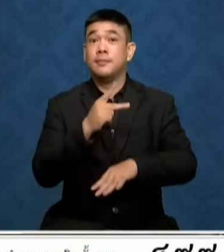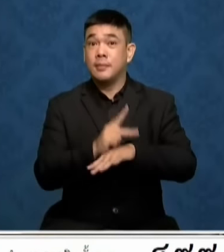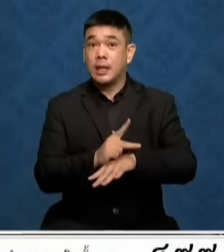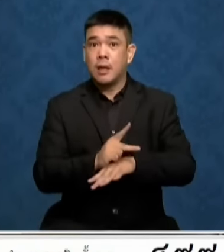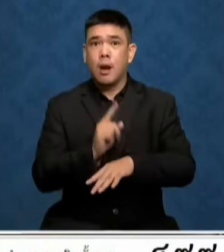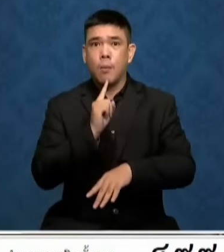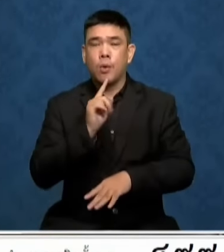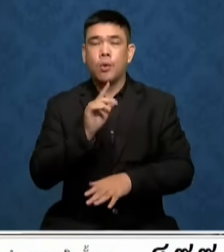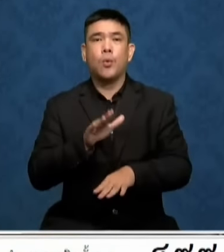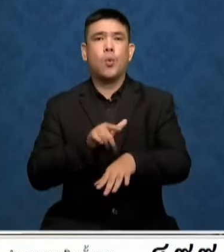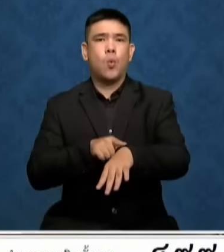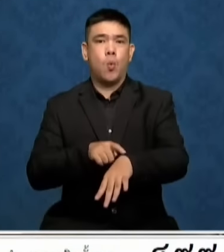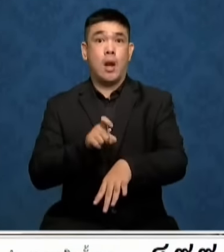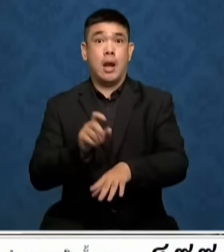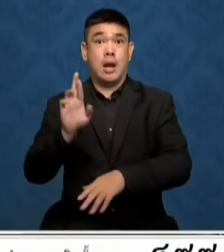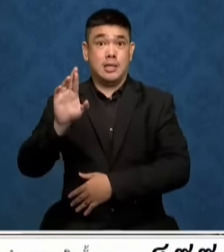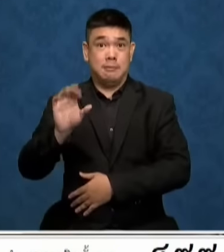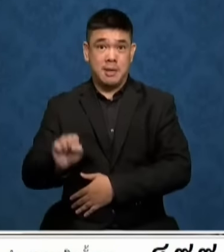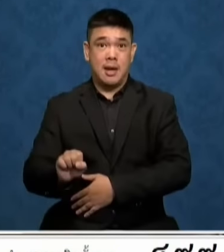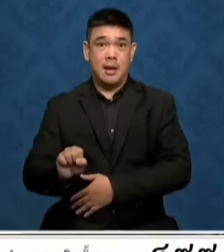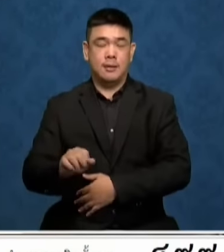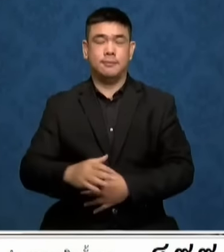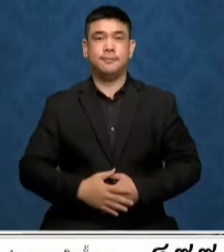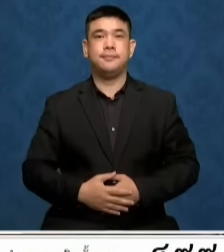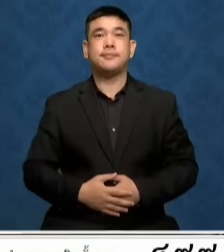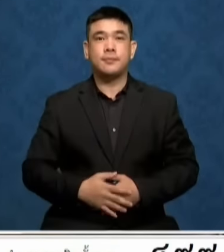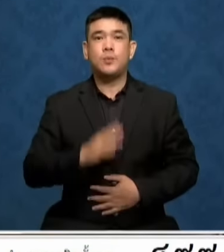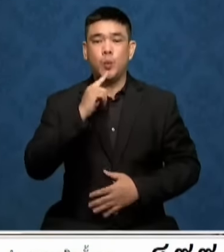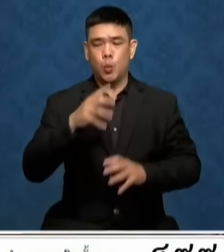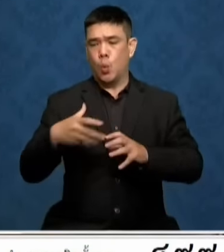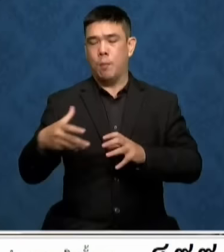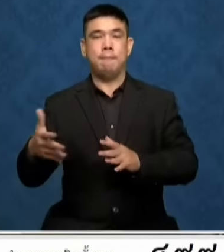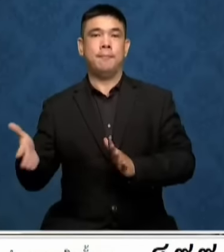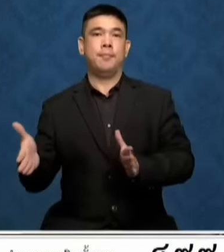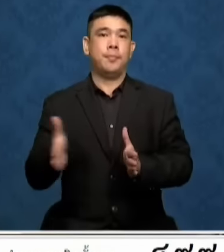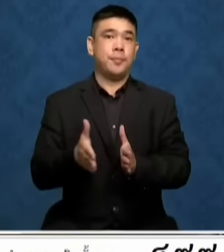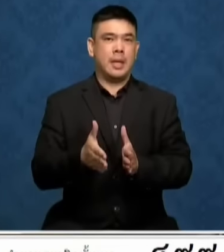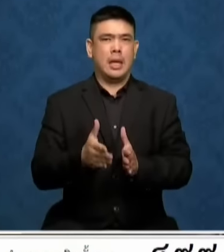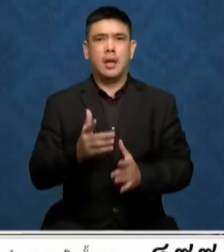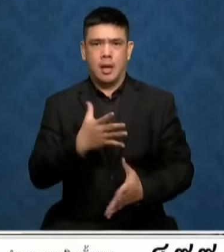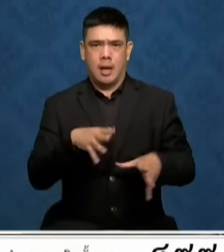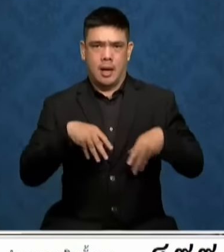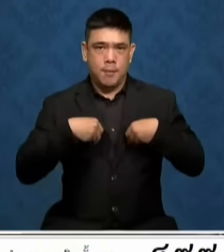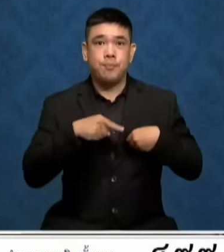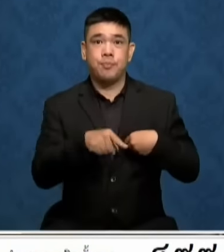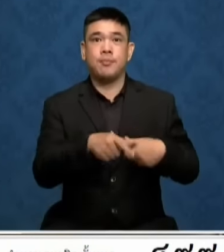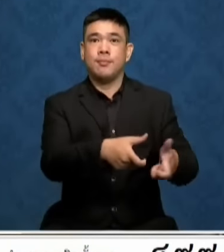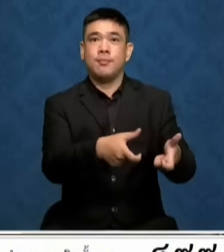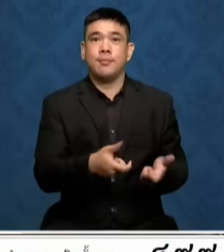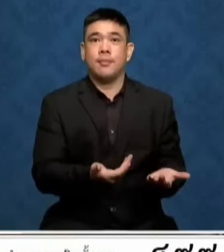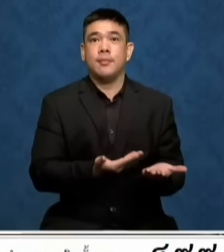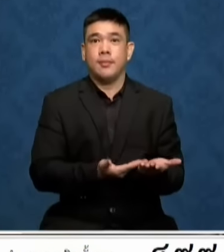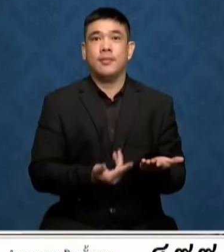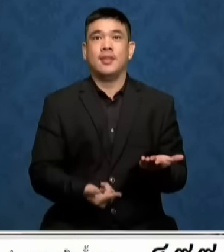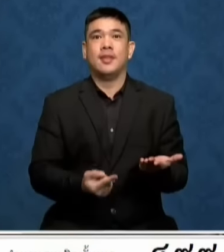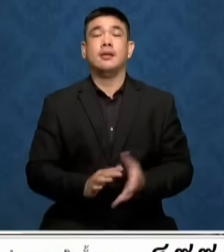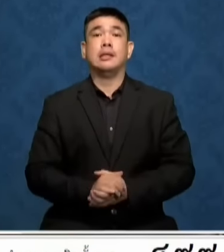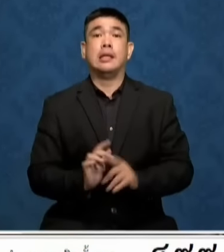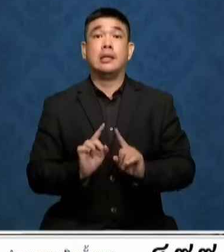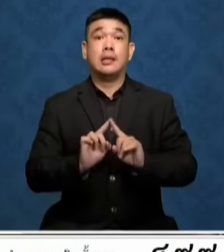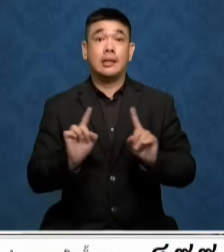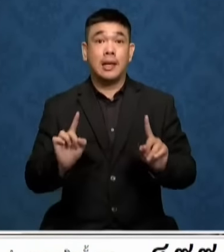ดิฉันไม่อยากรบกวนสภาแห่งนี้ไปมากกว่านี้นะคะเพราะอย่างไรก็ตามก็เห็นด้วยกับรายงานฉบับนี้ค่ะเพียง